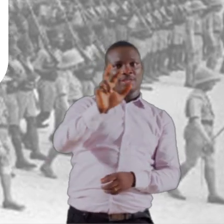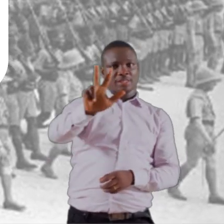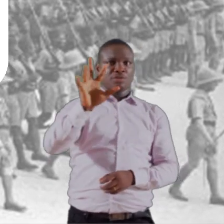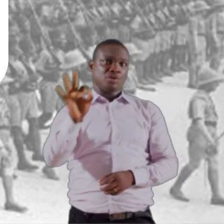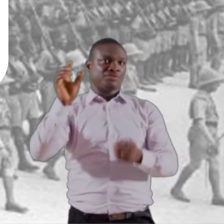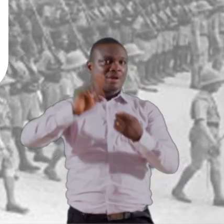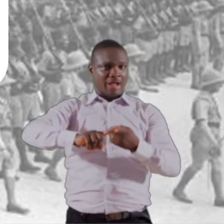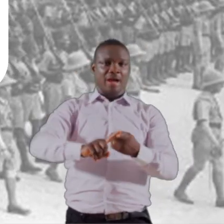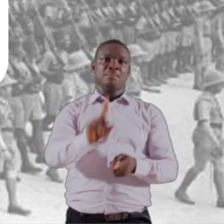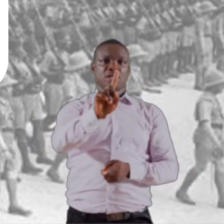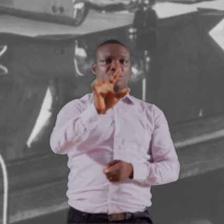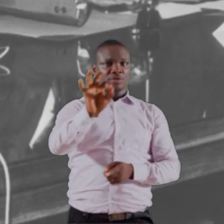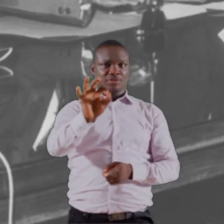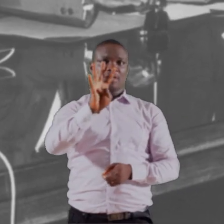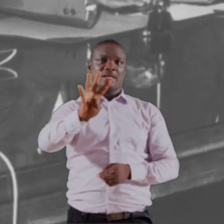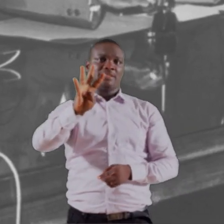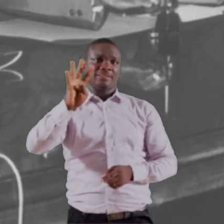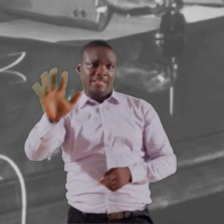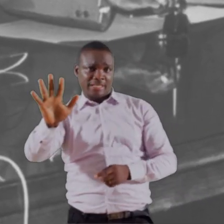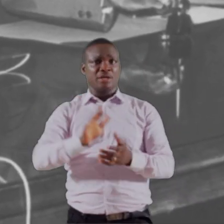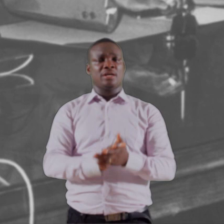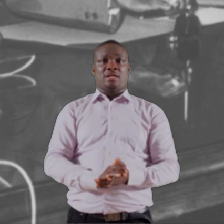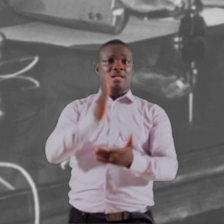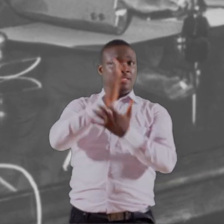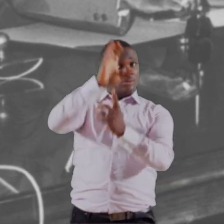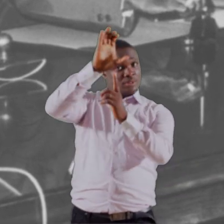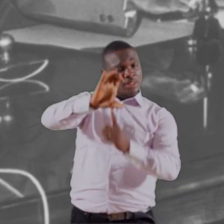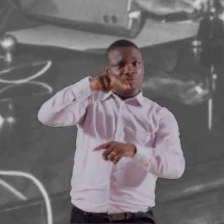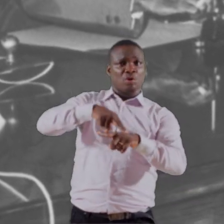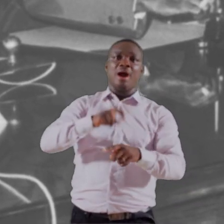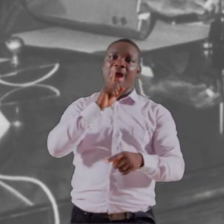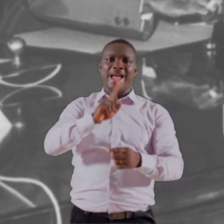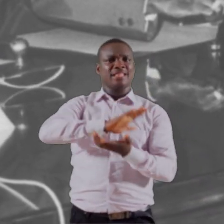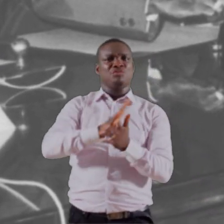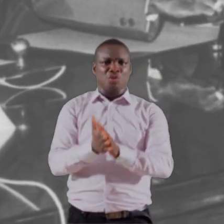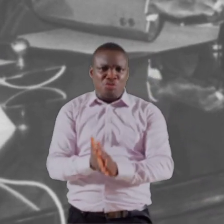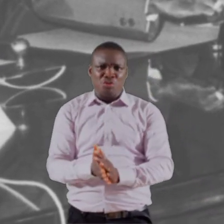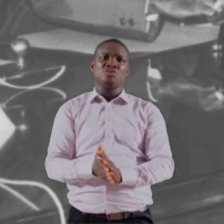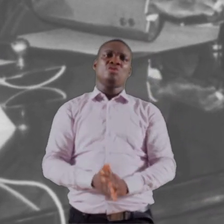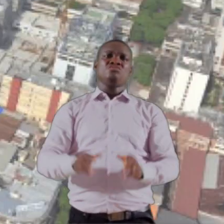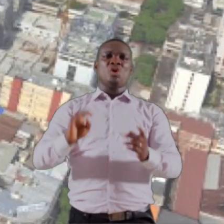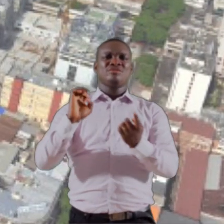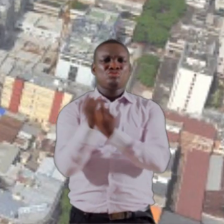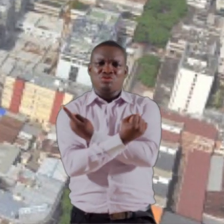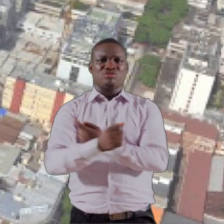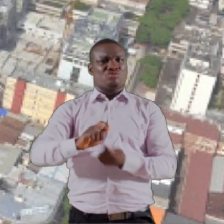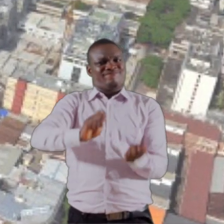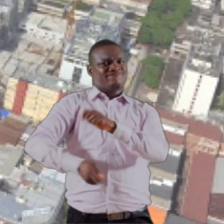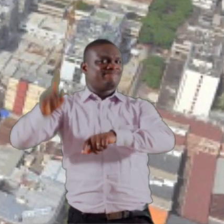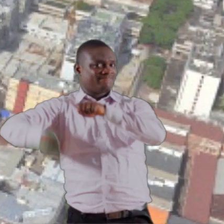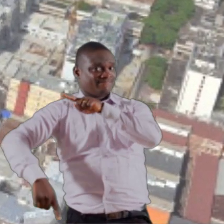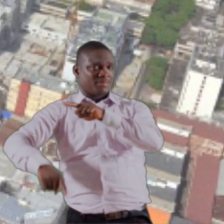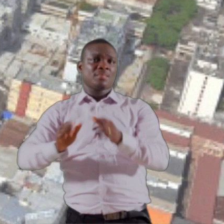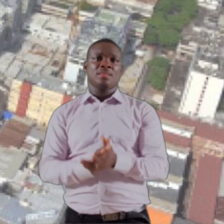à 1945, la décolonisation en Afrique devient un phénomène irréversible. L'émancipation de la